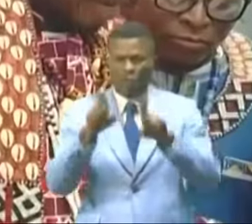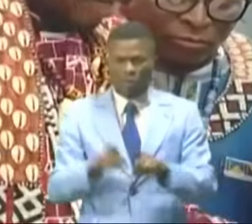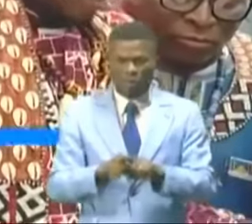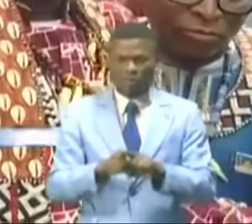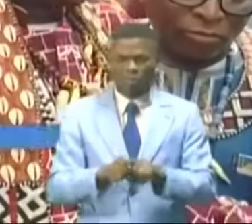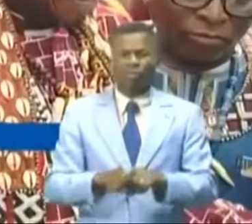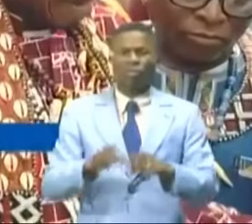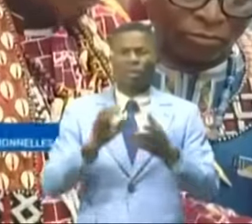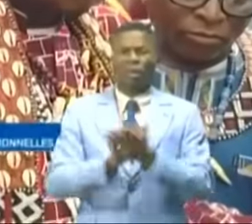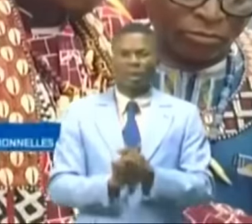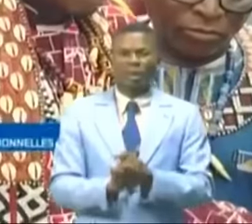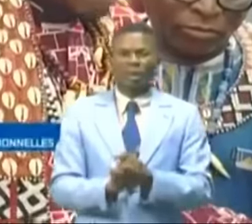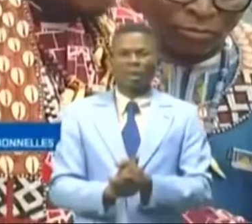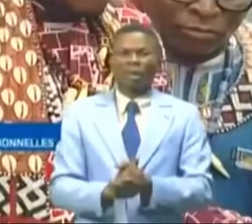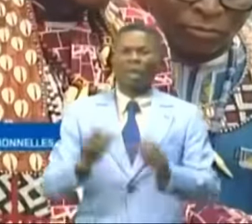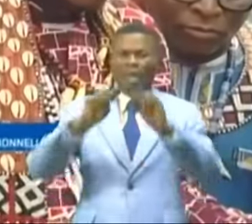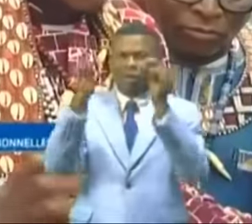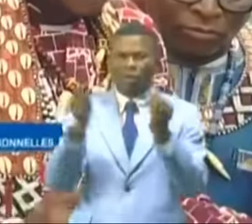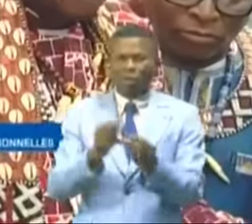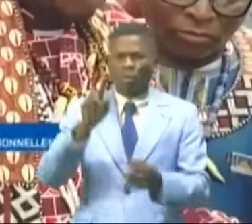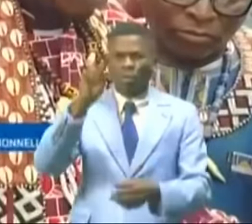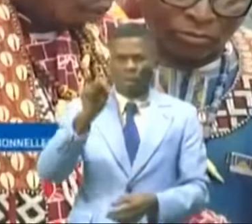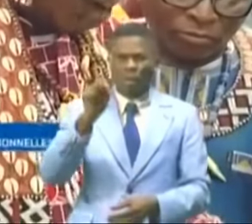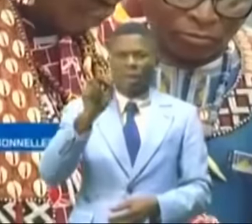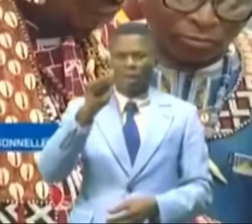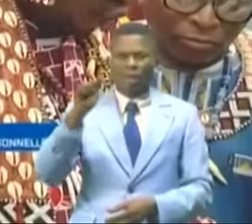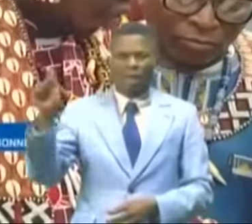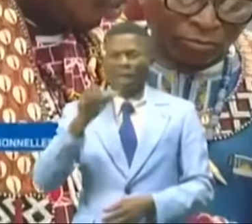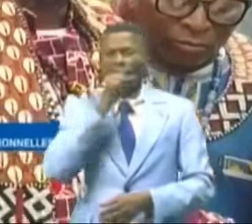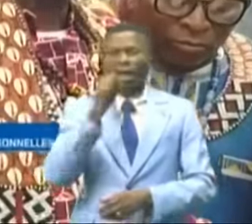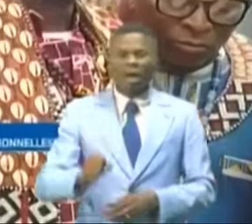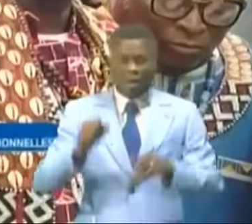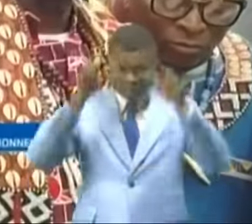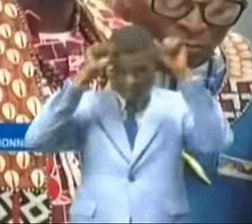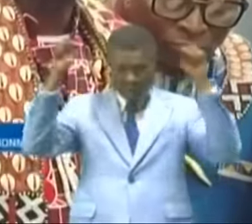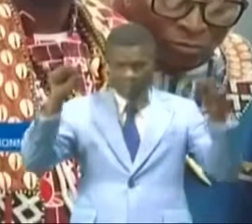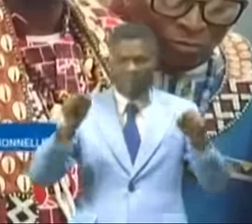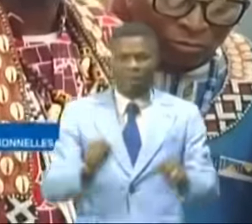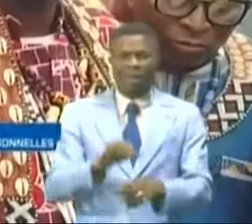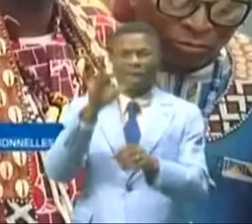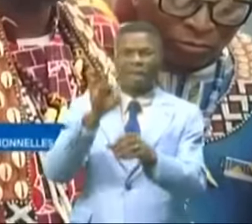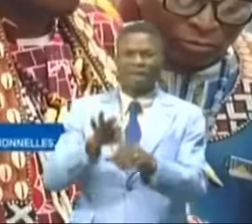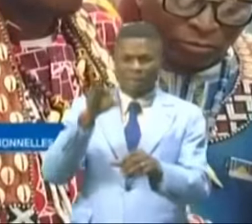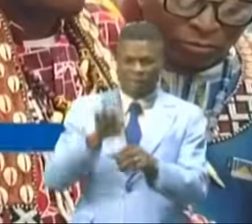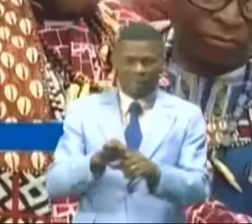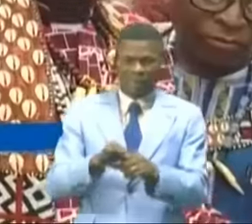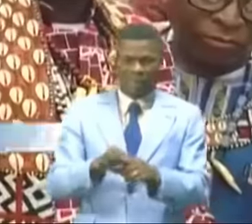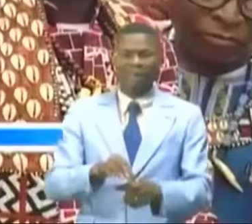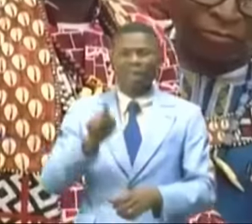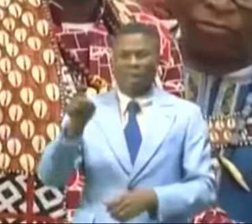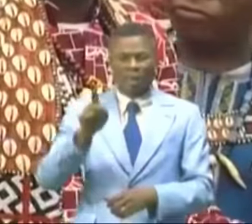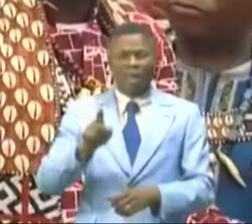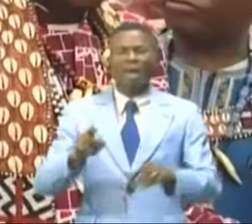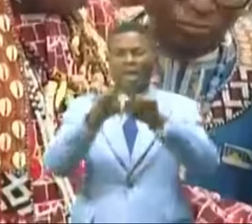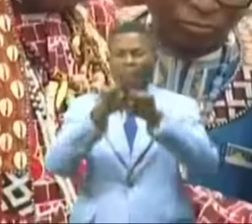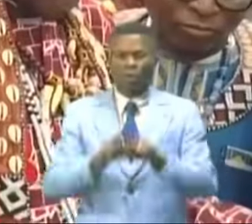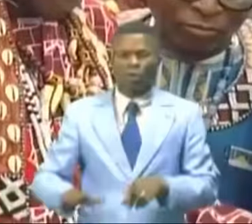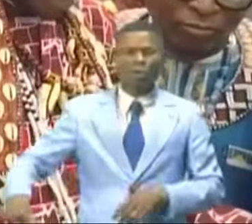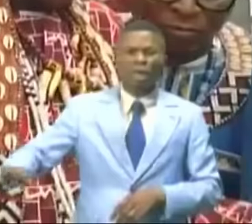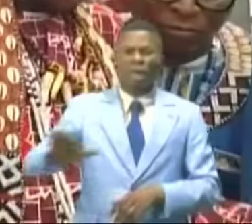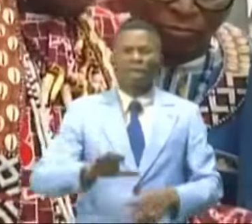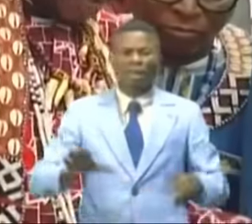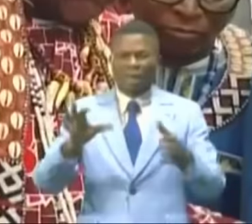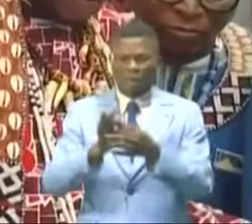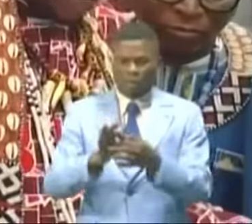AFC de Nanga, soutenu par certains pays occidentaux, bien connus par les Américains. Les chefs coutumiers